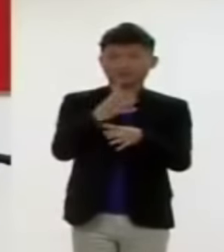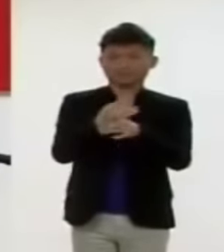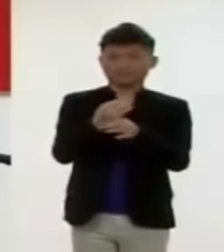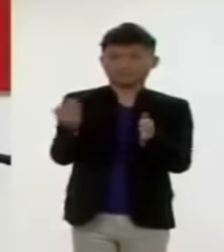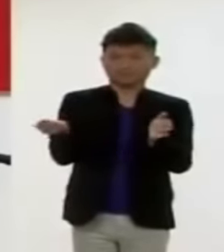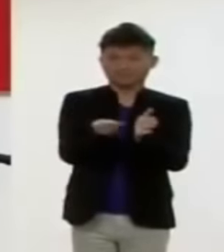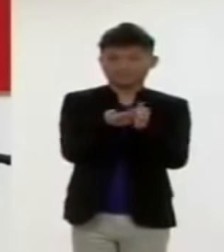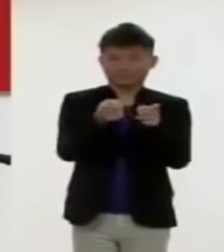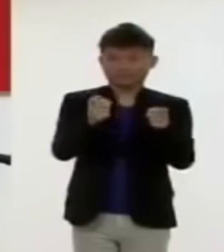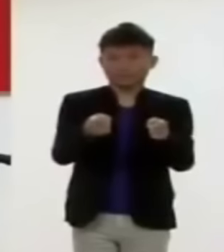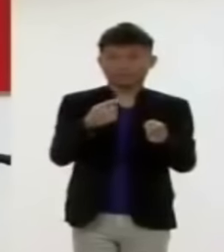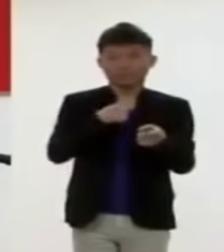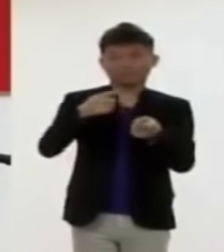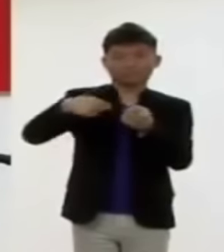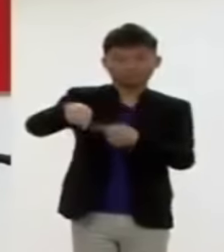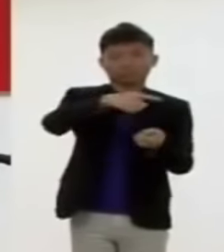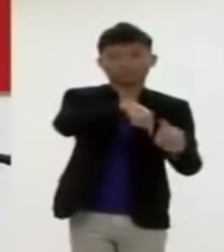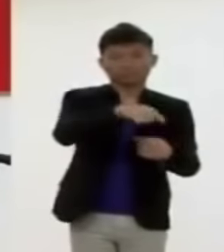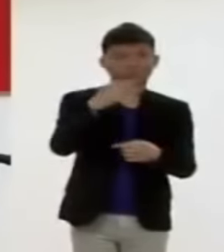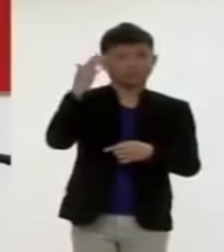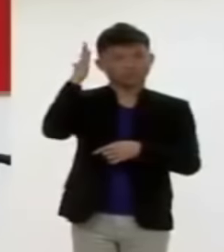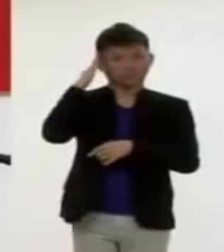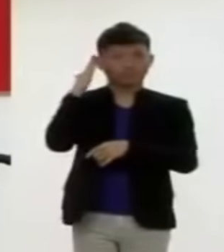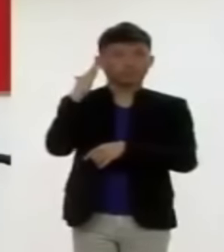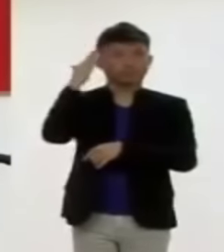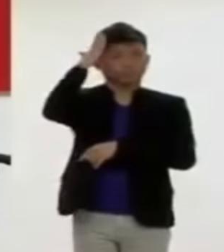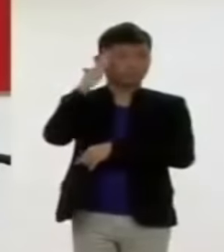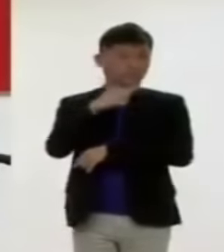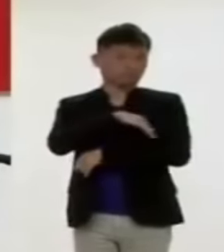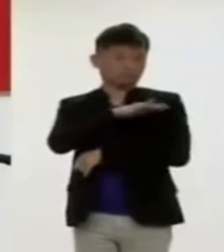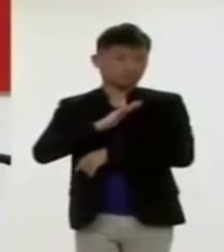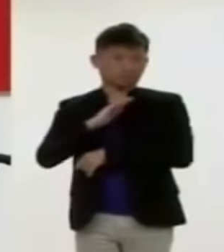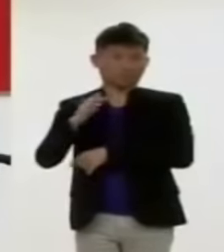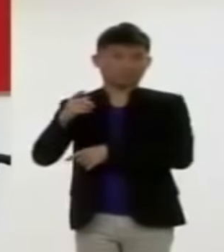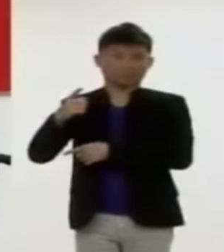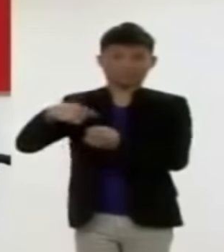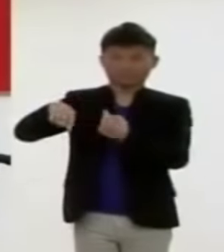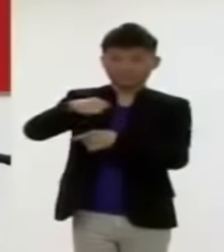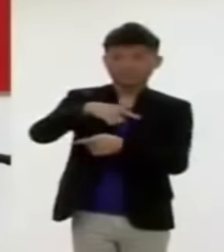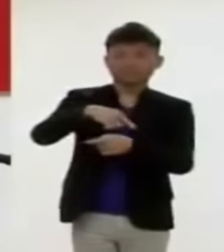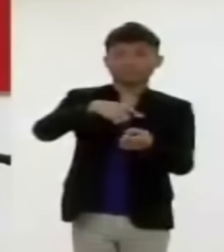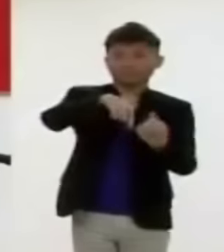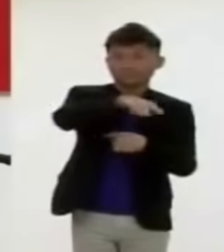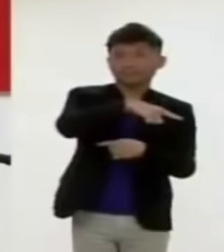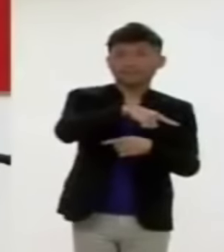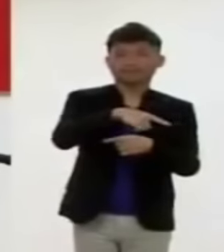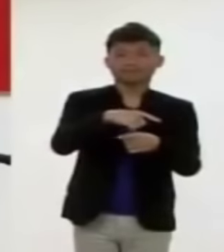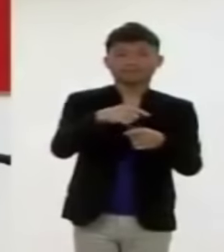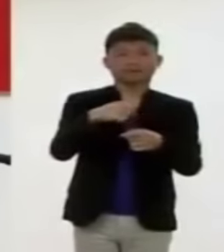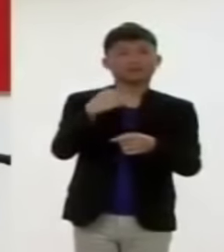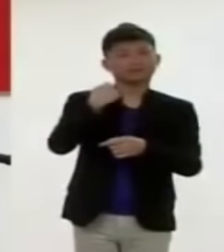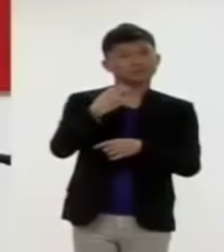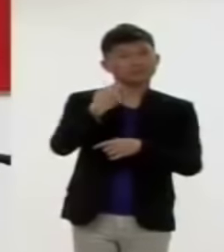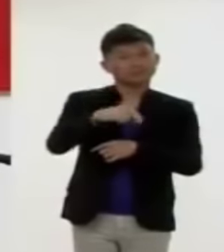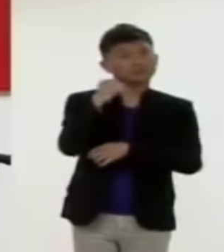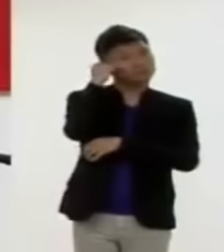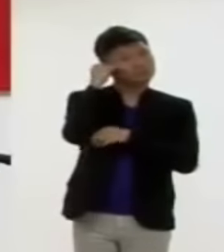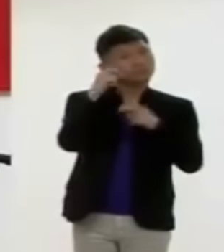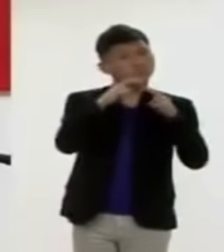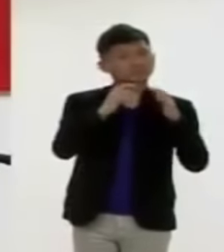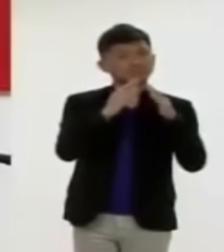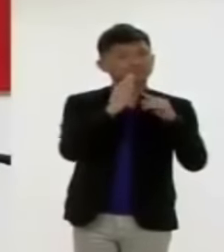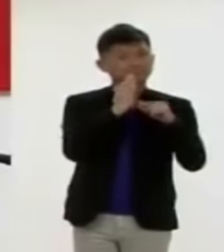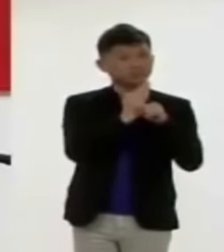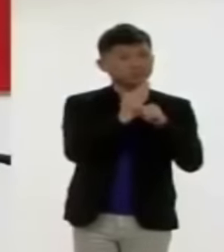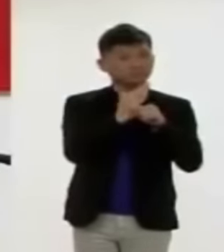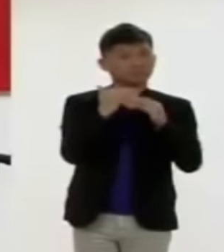我要两趟，我从乌丘到13号码头，再从13号码头到我们的廖武，然后住在城东的防空洞。我是